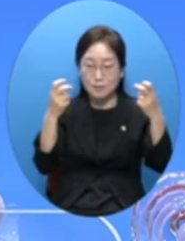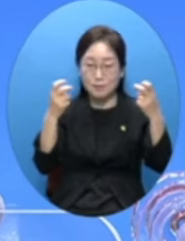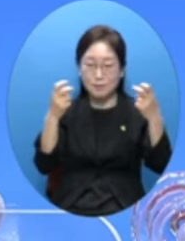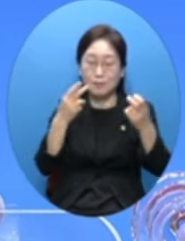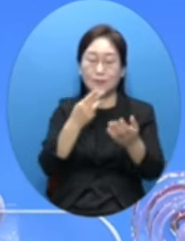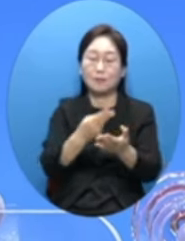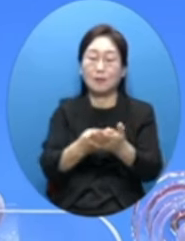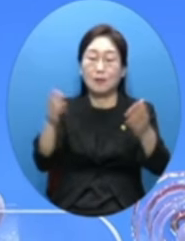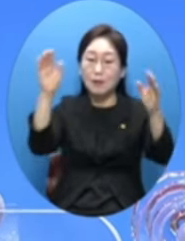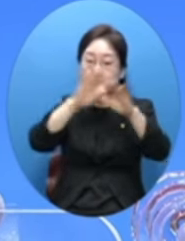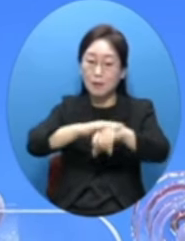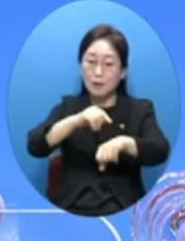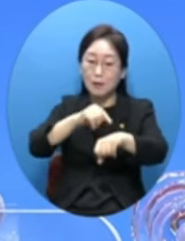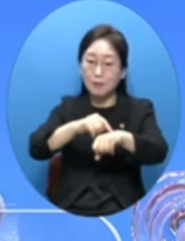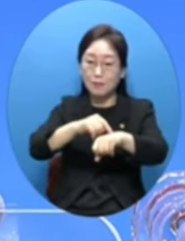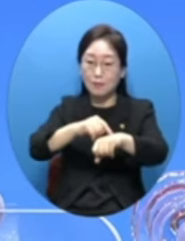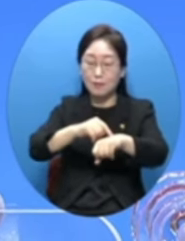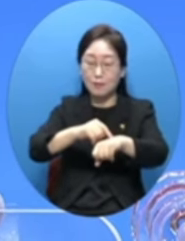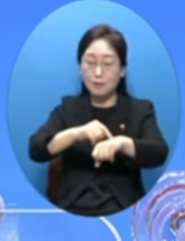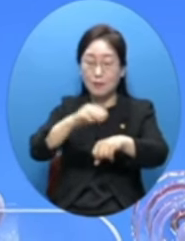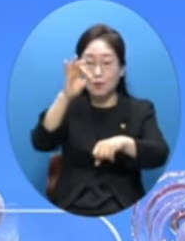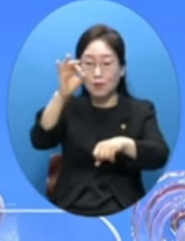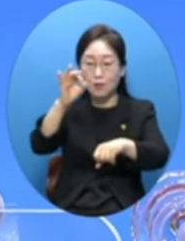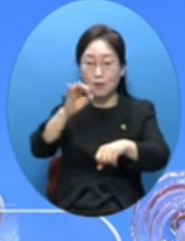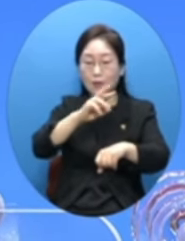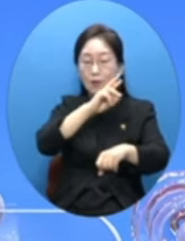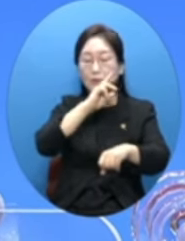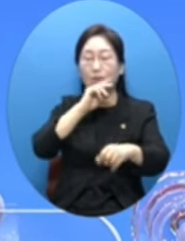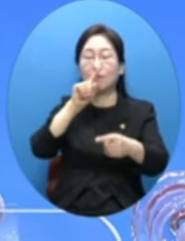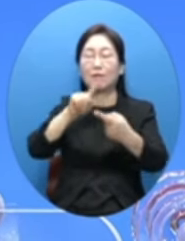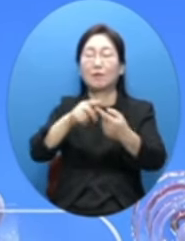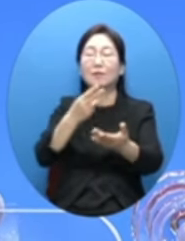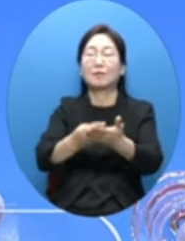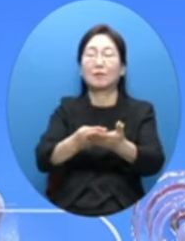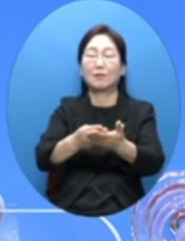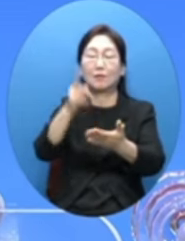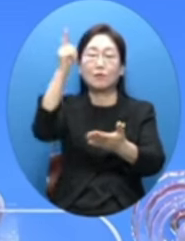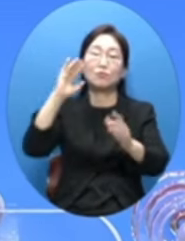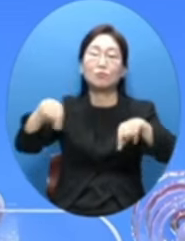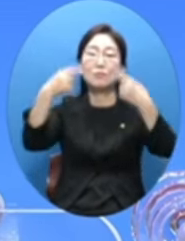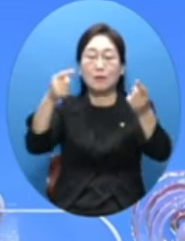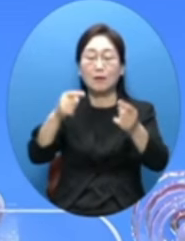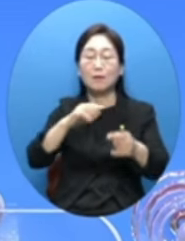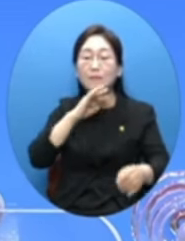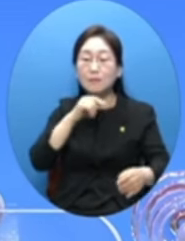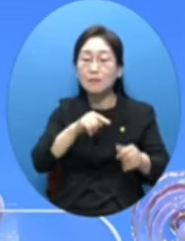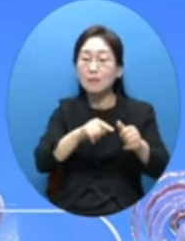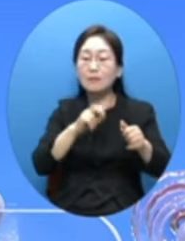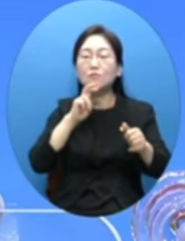그날 밤 10시에 편한 모습으로 천국에 가셨습니다. 그때 나이 27입니다